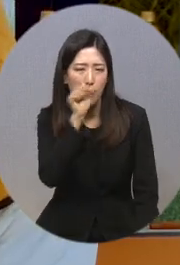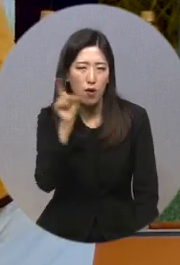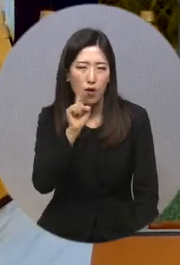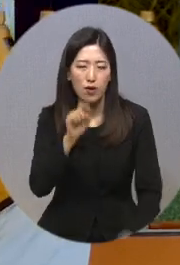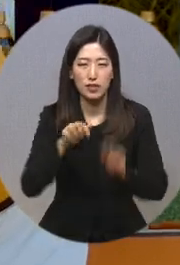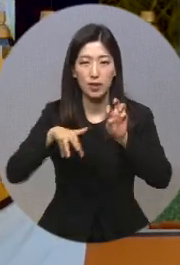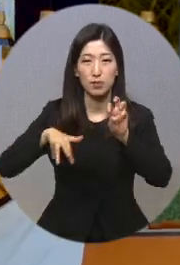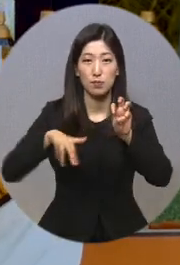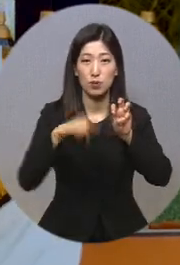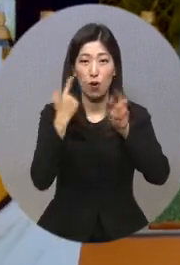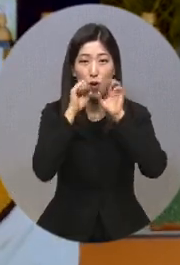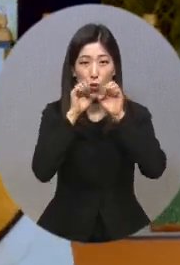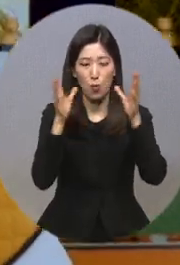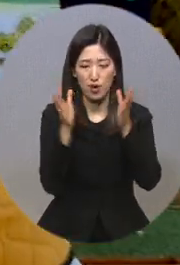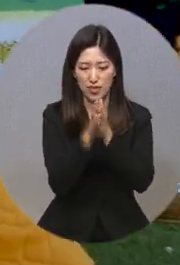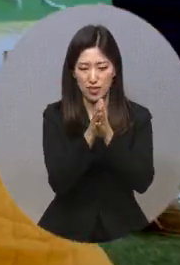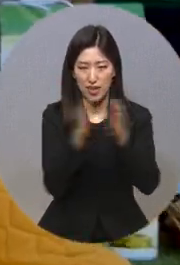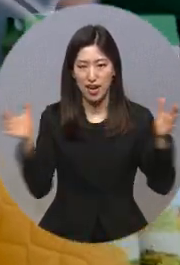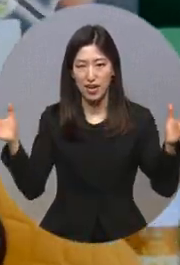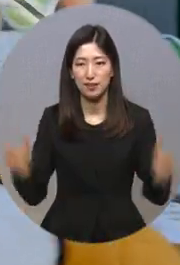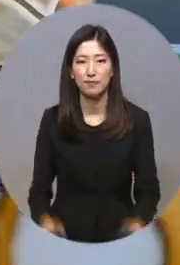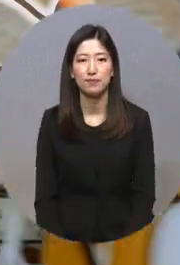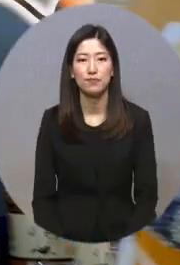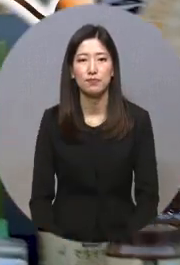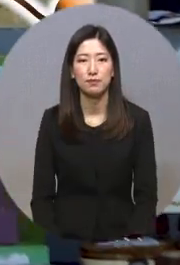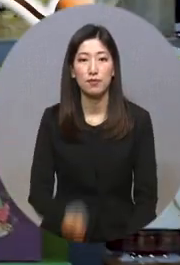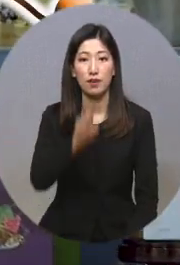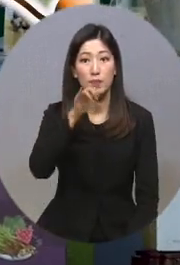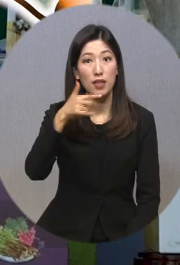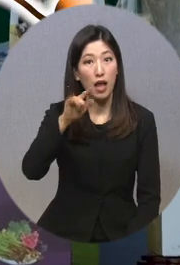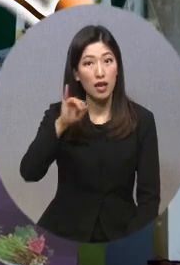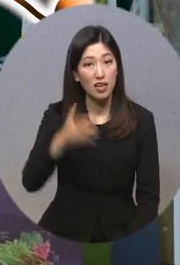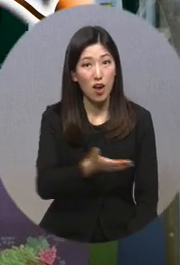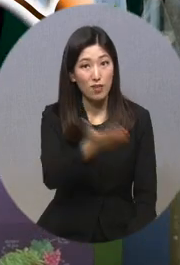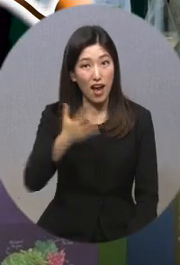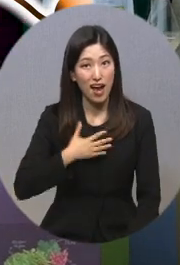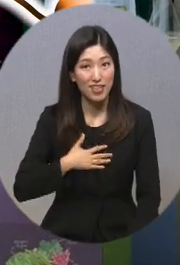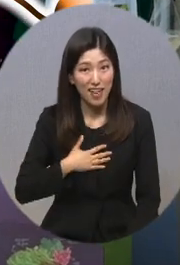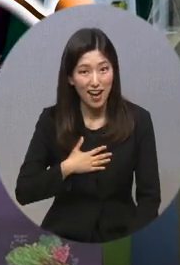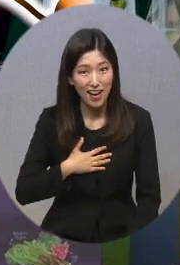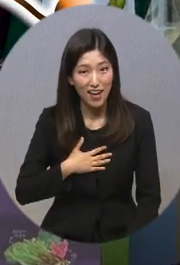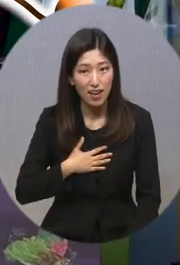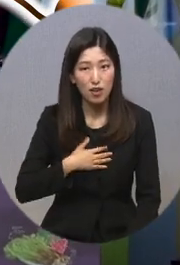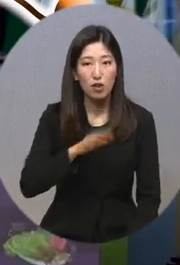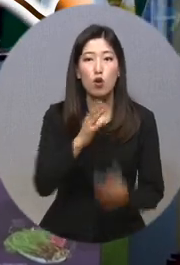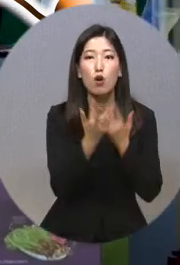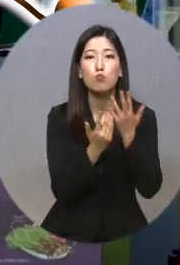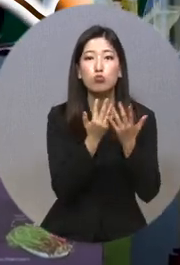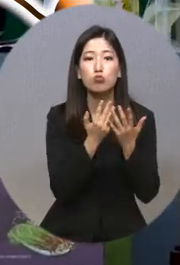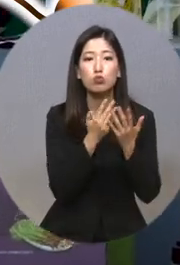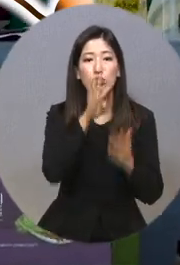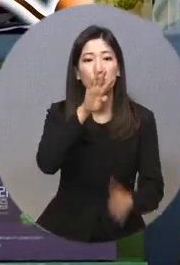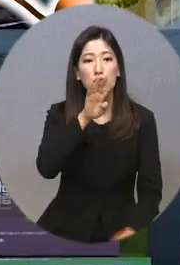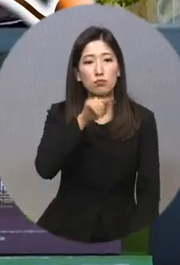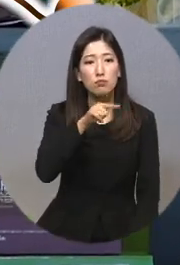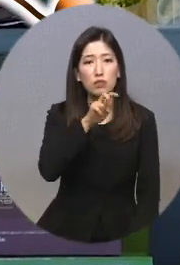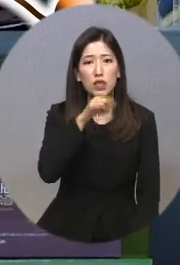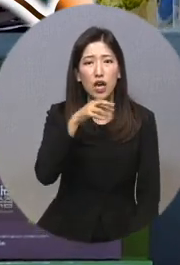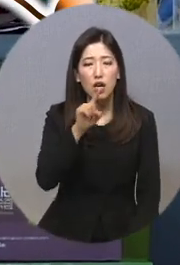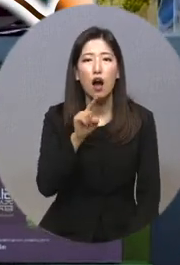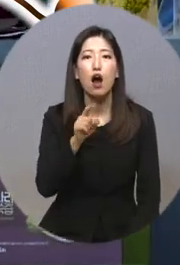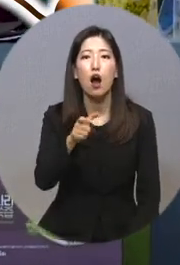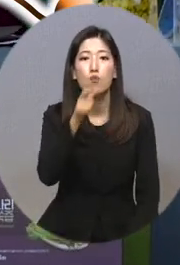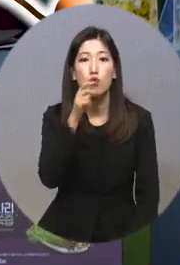30초간 홍보 들어갑니다. 미나리는 다 아시죠 여러분? 네! 불미나리는 물이